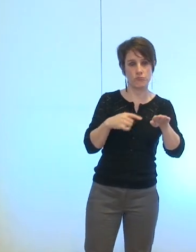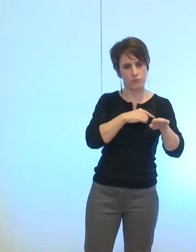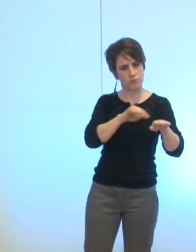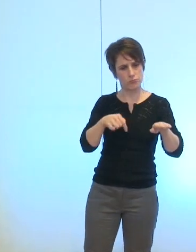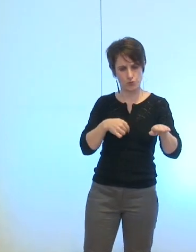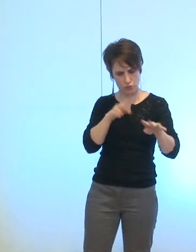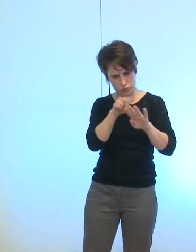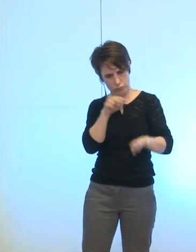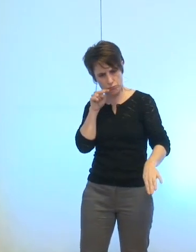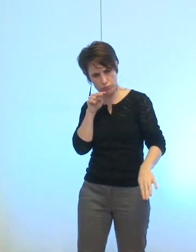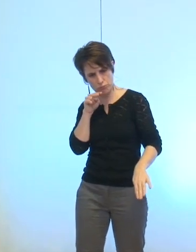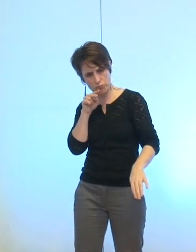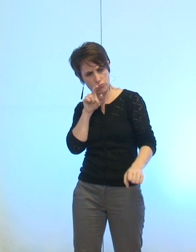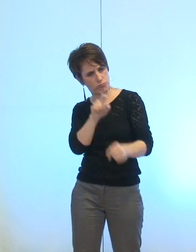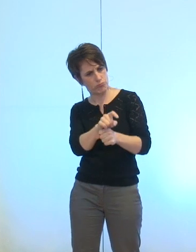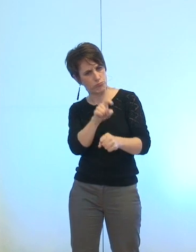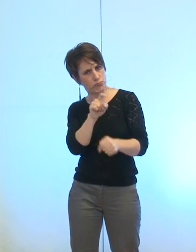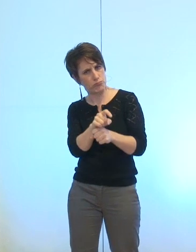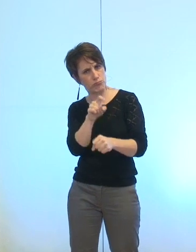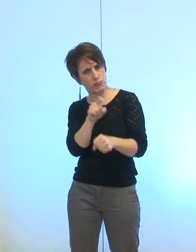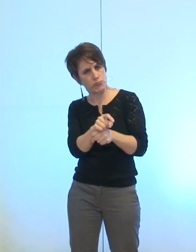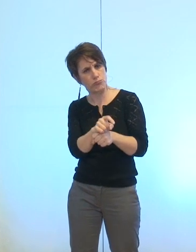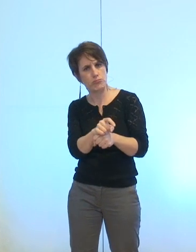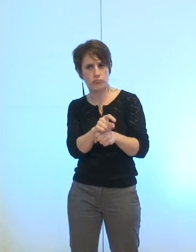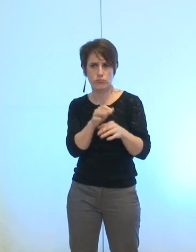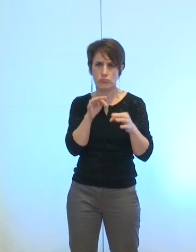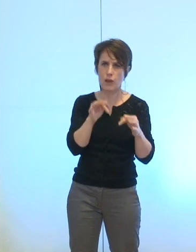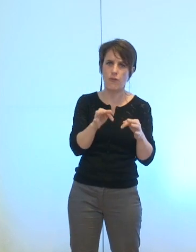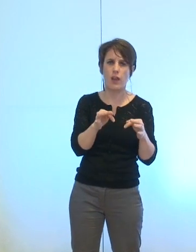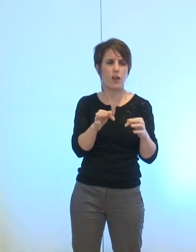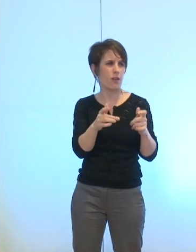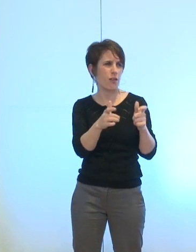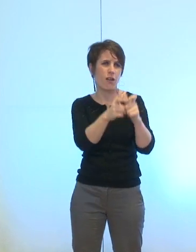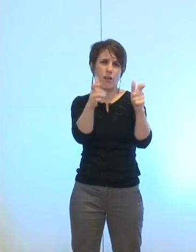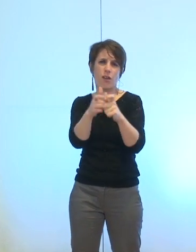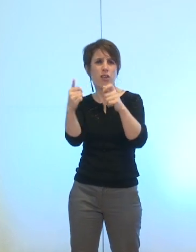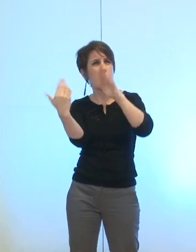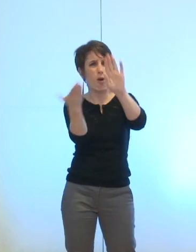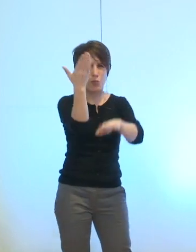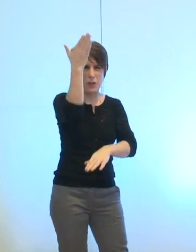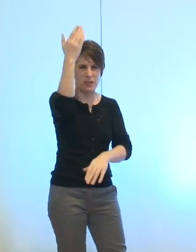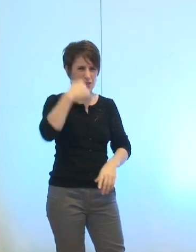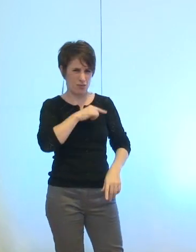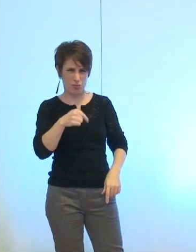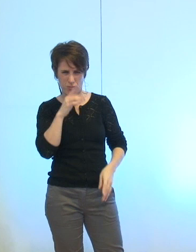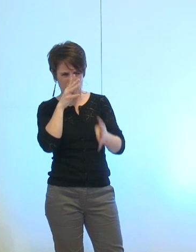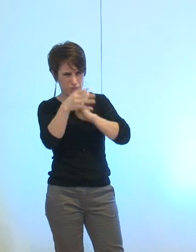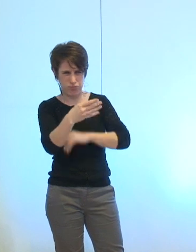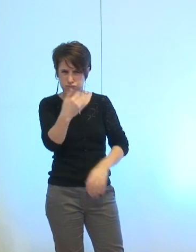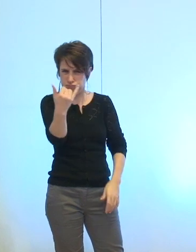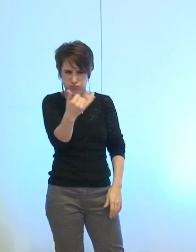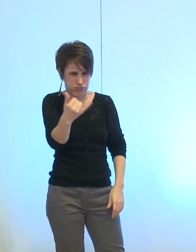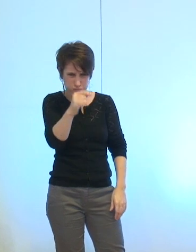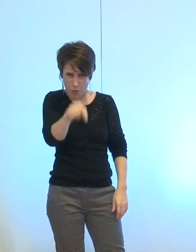condamné un certain nombre de choix d'équipement de prestige qui ne nous paraissait pas aller dans le bon sens et